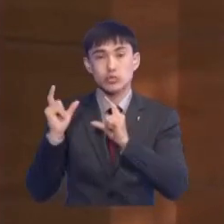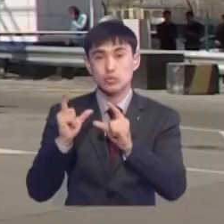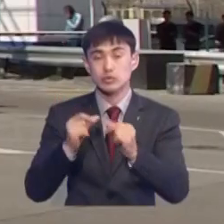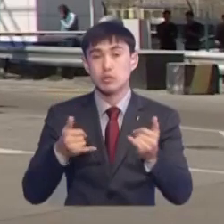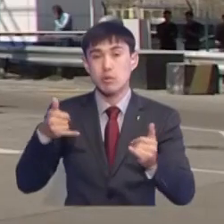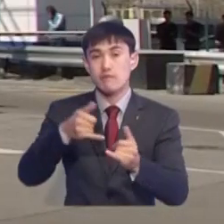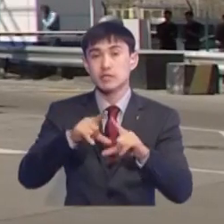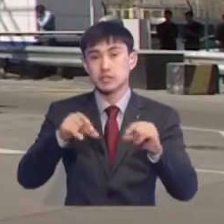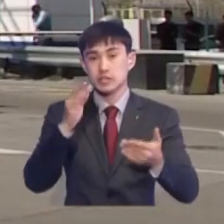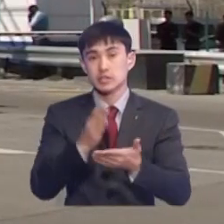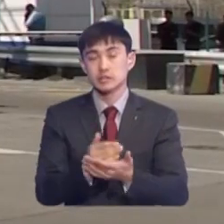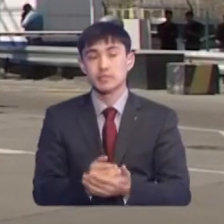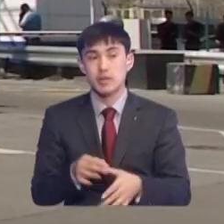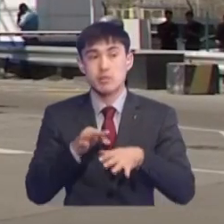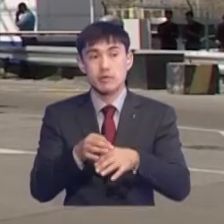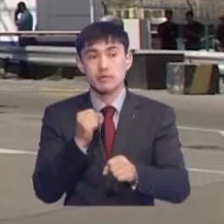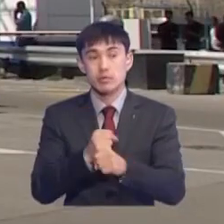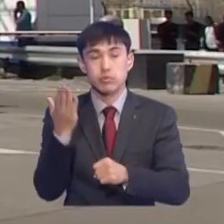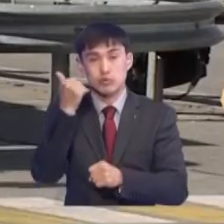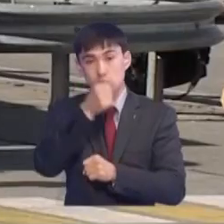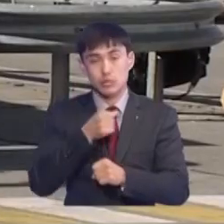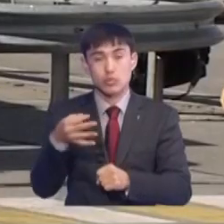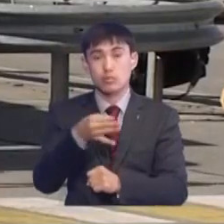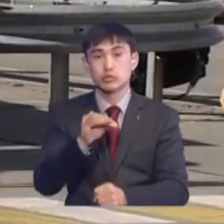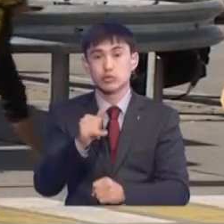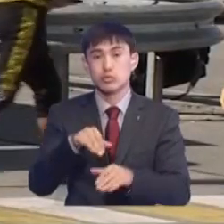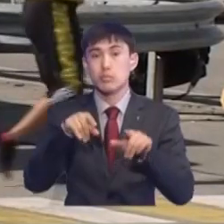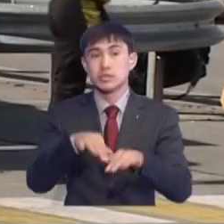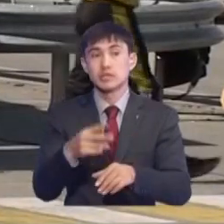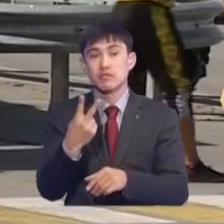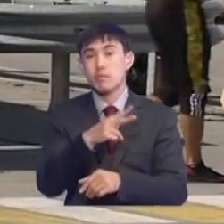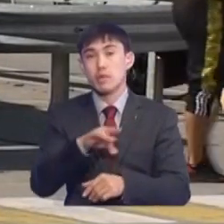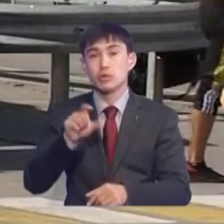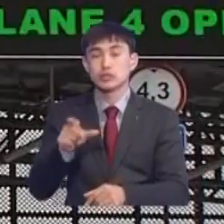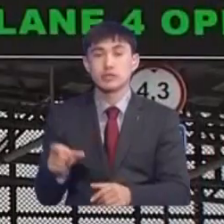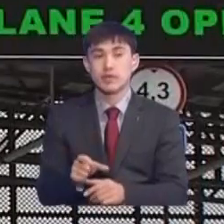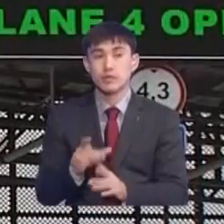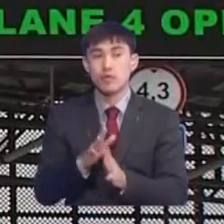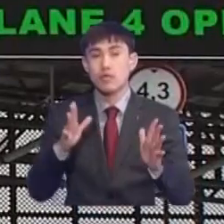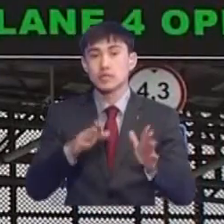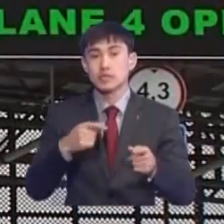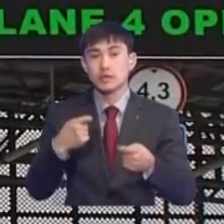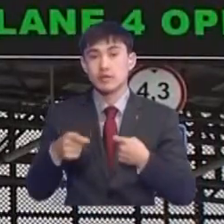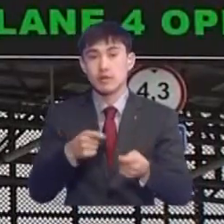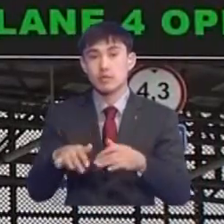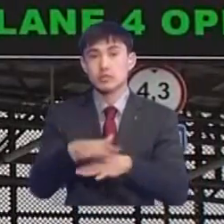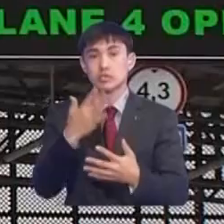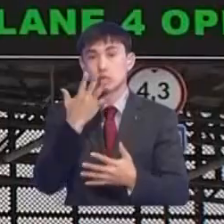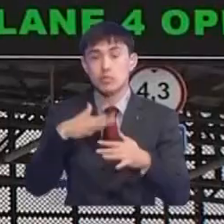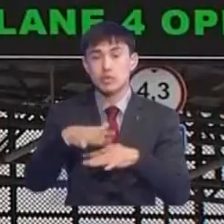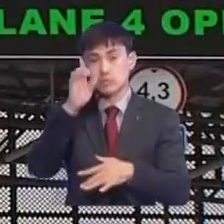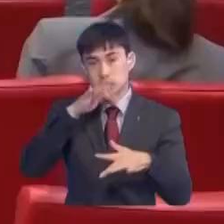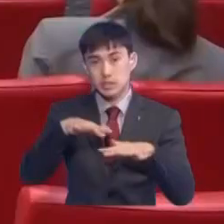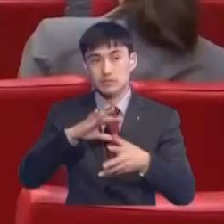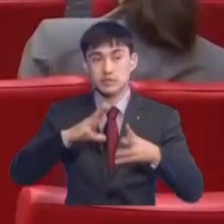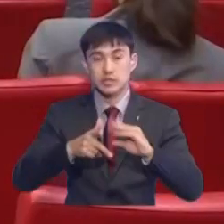станции благодаря проводимой работе в прошлом году область тсу посетили 2 млн туристов также увеличен и товарооборот зарубежными странами в